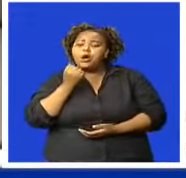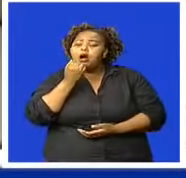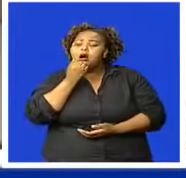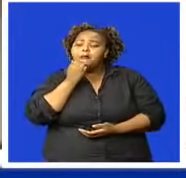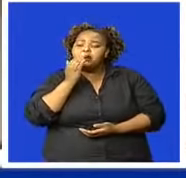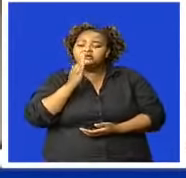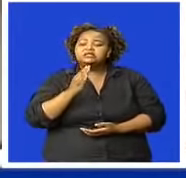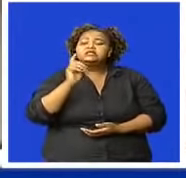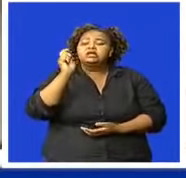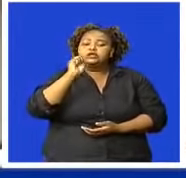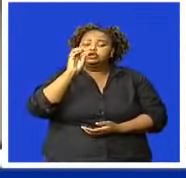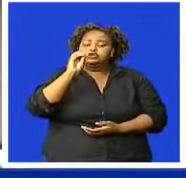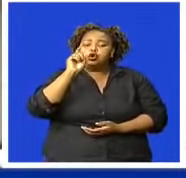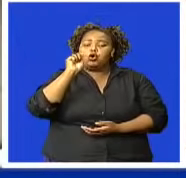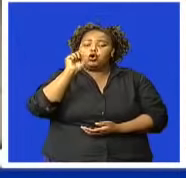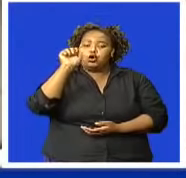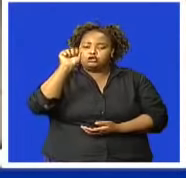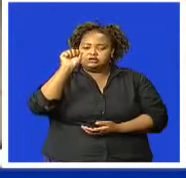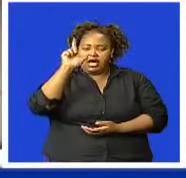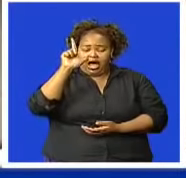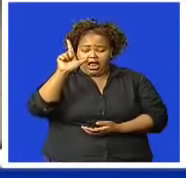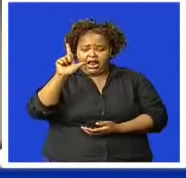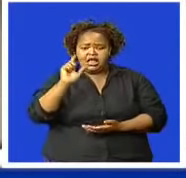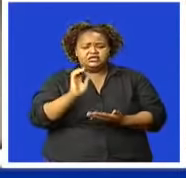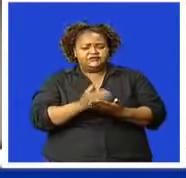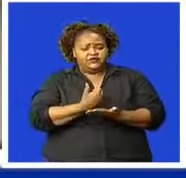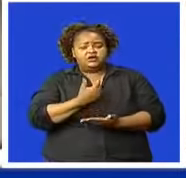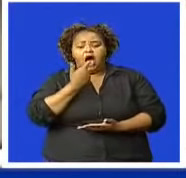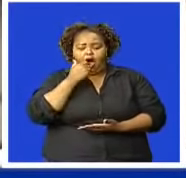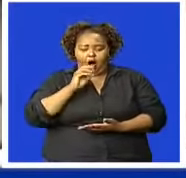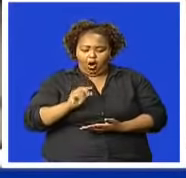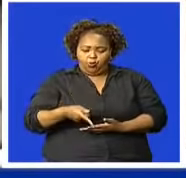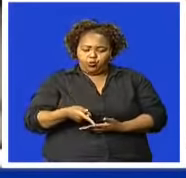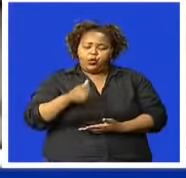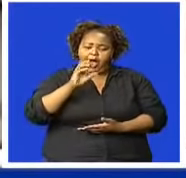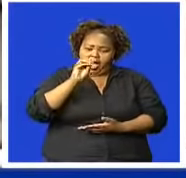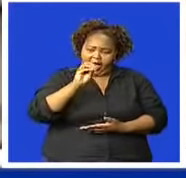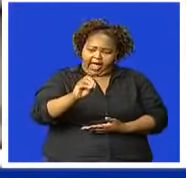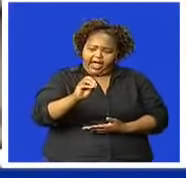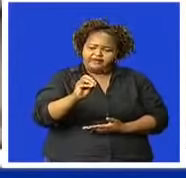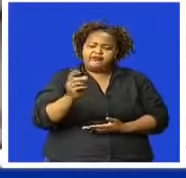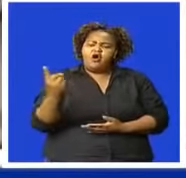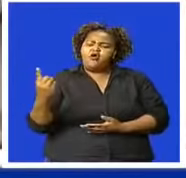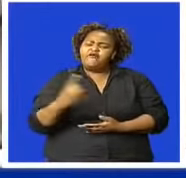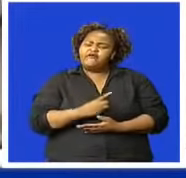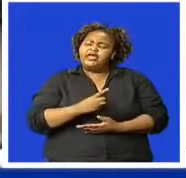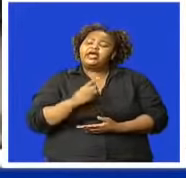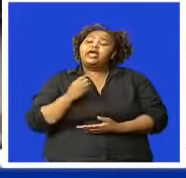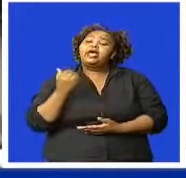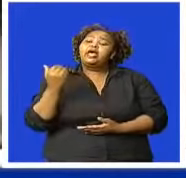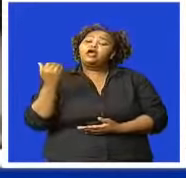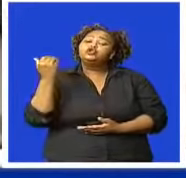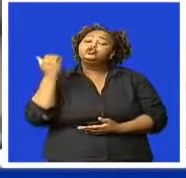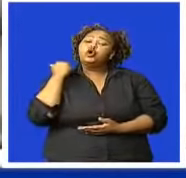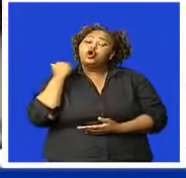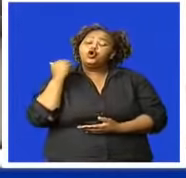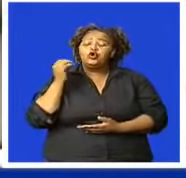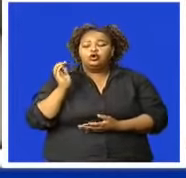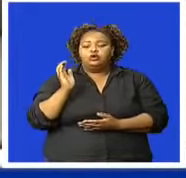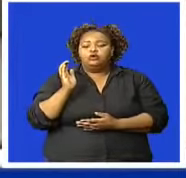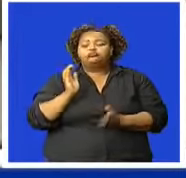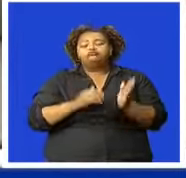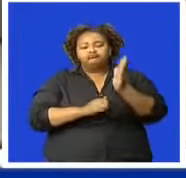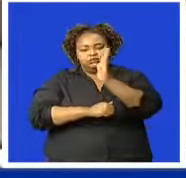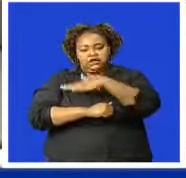ligalaji e-total sikhanzile ukuthi petrol sewukhona njengoba kuthiwa ufike itolo ntambama kulamanye kanti kulamanye